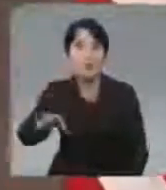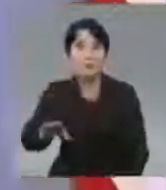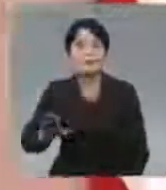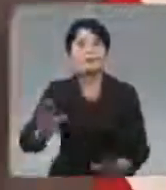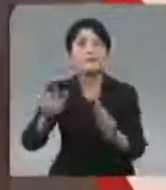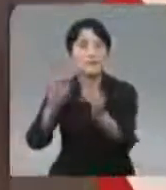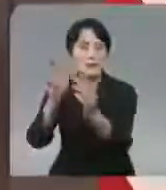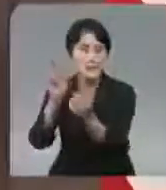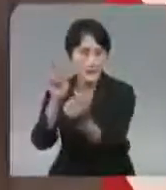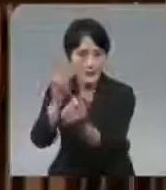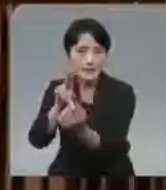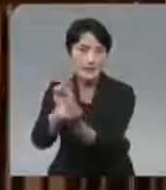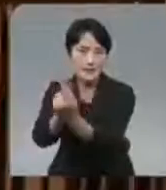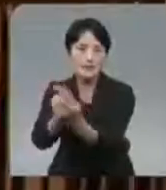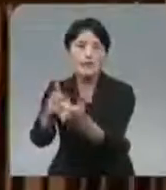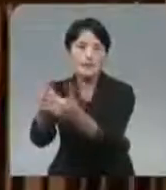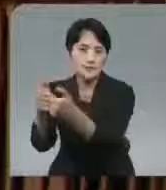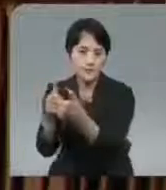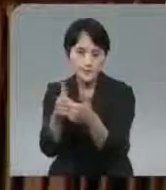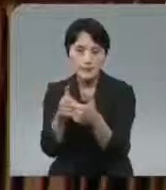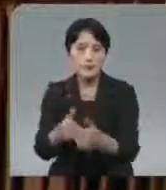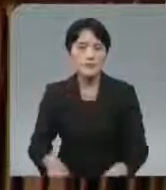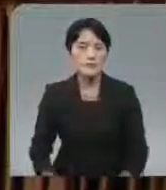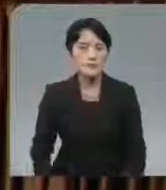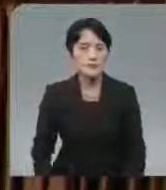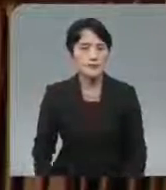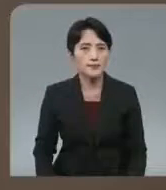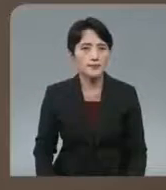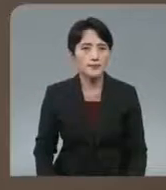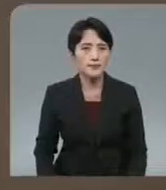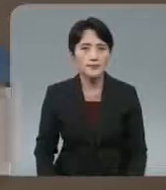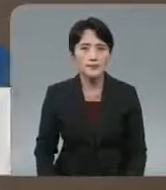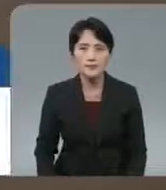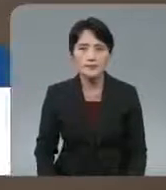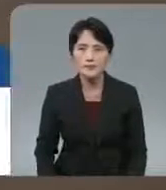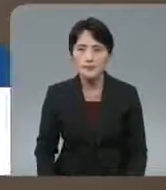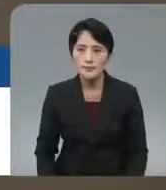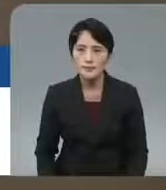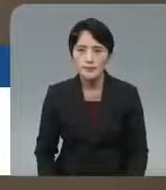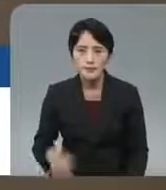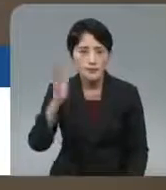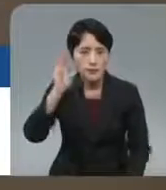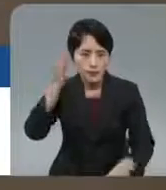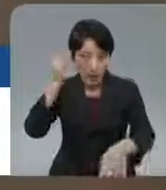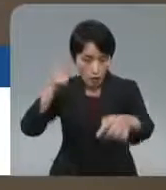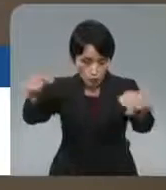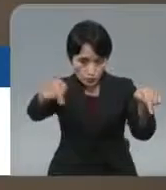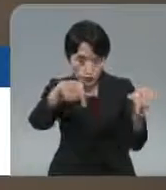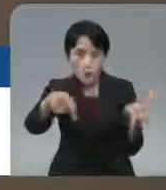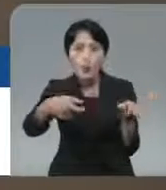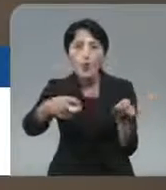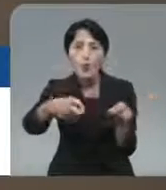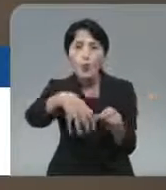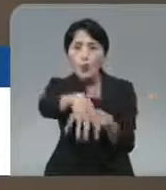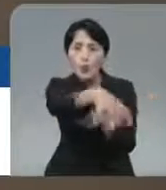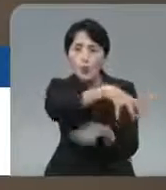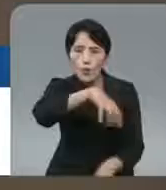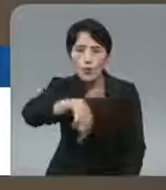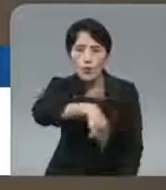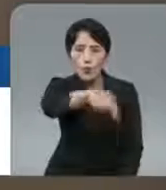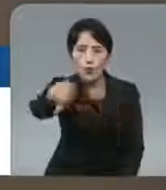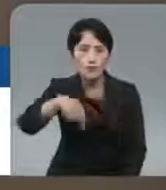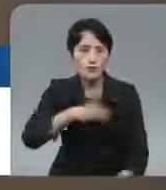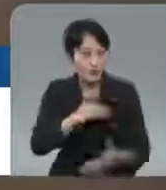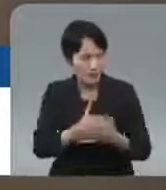trách chính sách Bắc Triều Tiên thuộc Bộ Ngoại giao Mỹ Xuân Kim sau 2 tháng kể từ chuyến tham sôi hồi tháng 6 của ông Song Kim cuộc gặp gỡ diễn ra trong